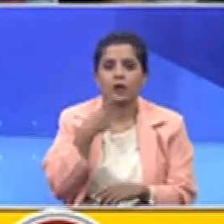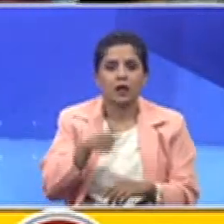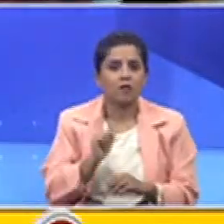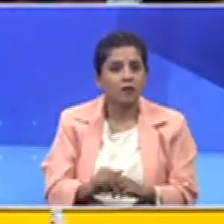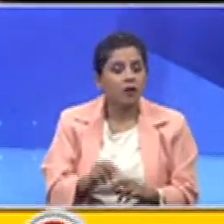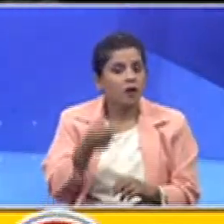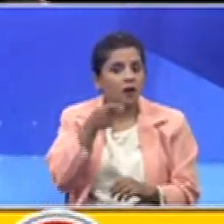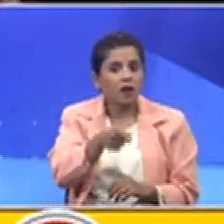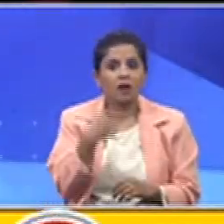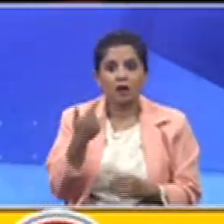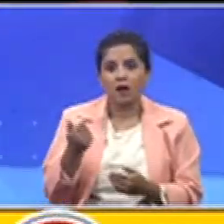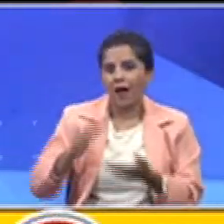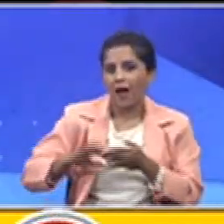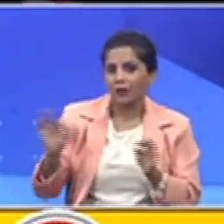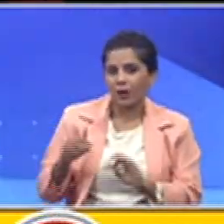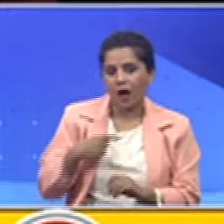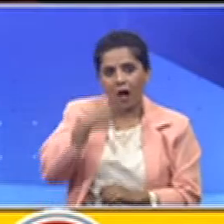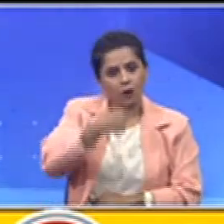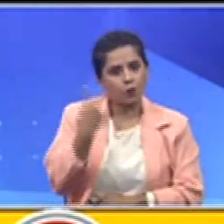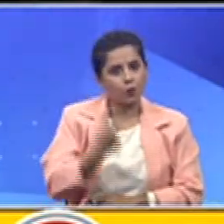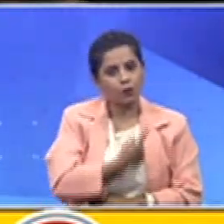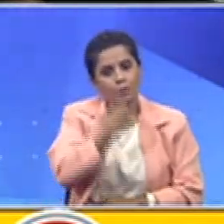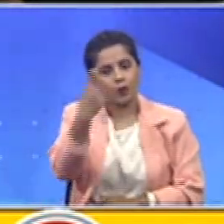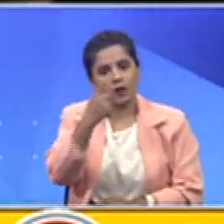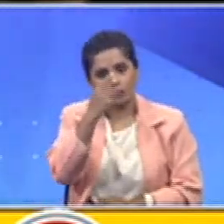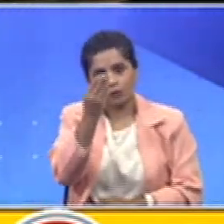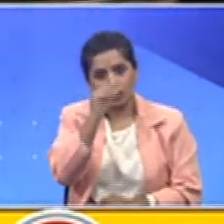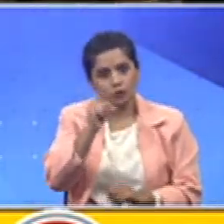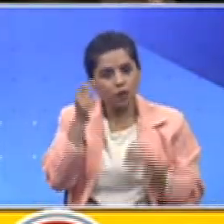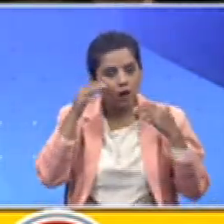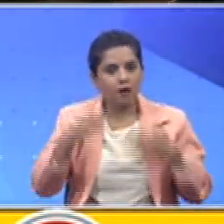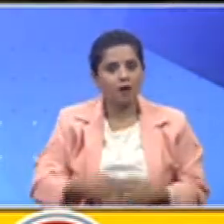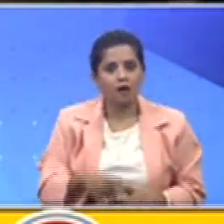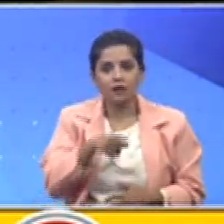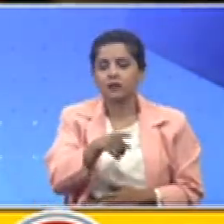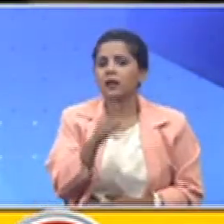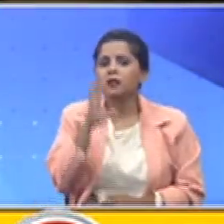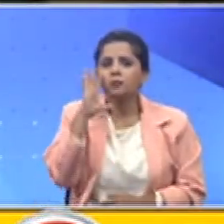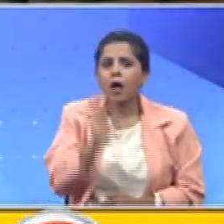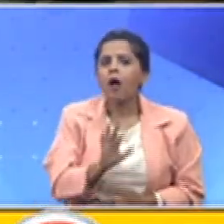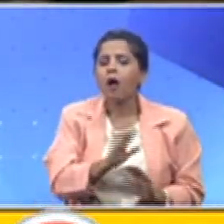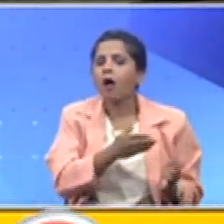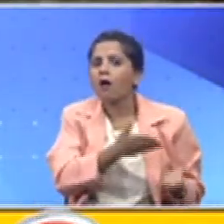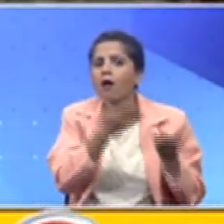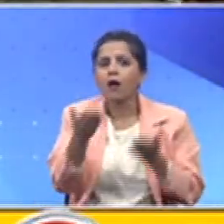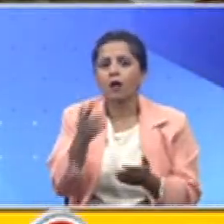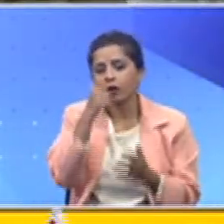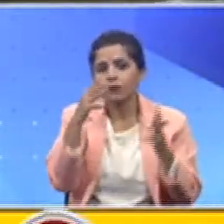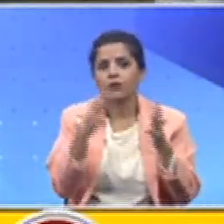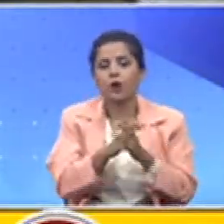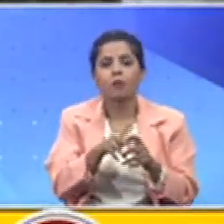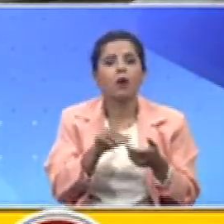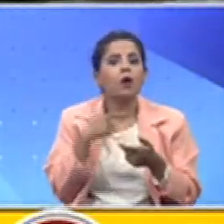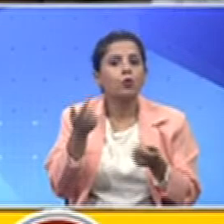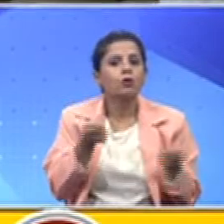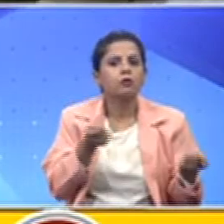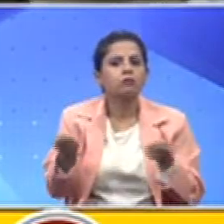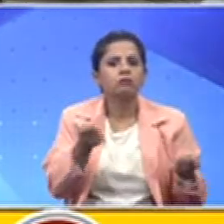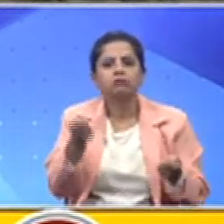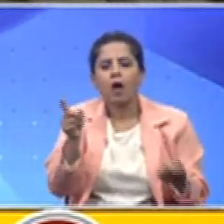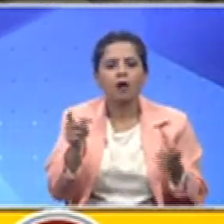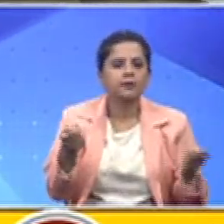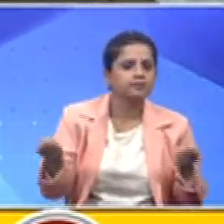महरम हज पर जा रही महिलाओं के लिए खास तौर पर विमेन कोऑर्डिनेटर्स नियुक्ति की गई